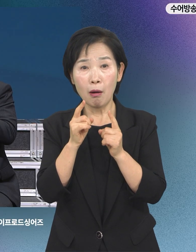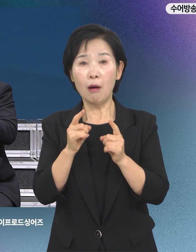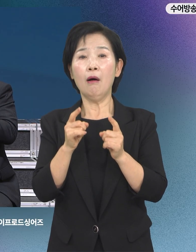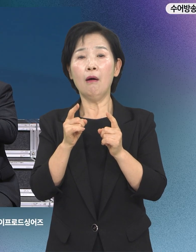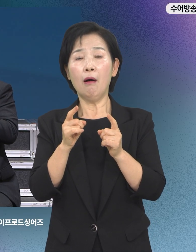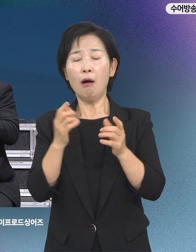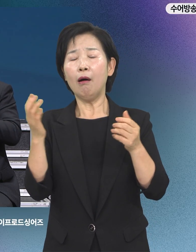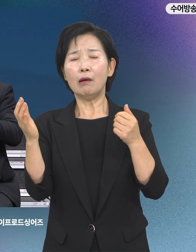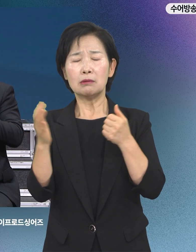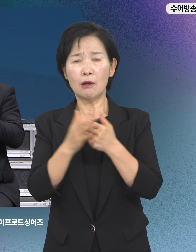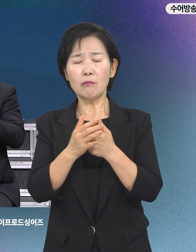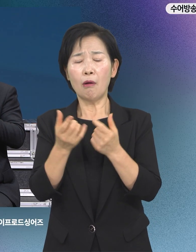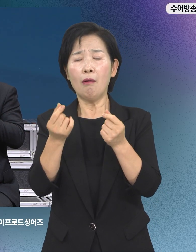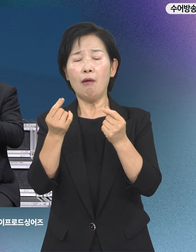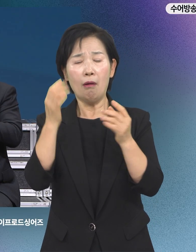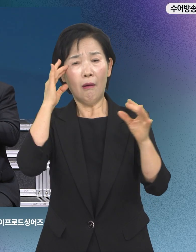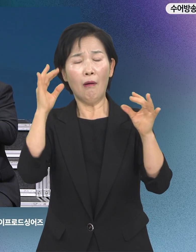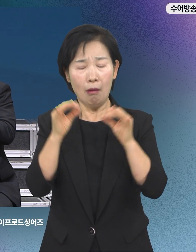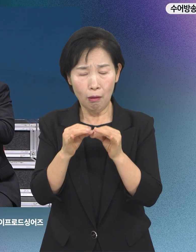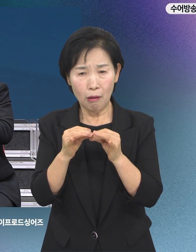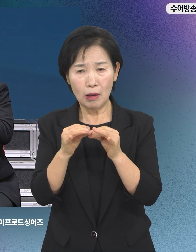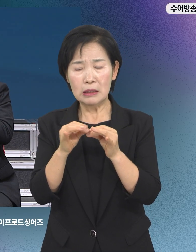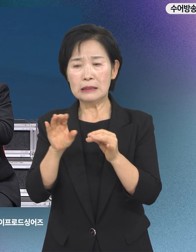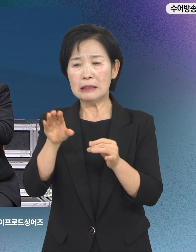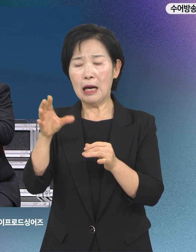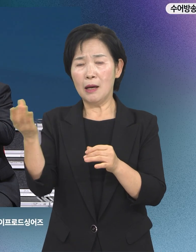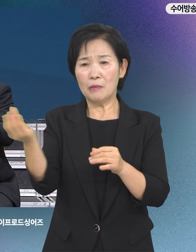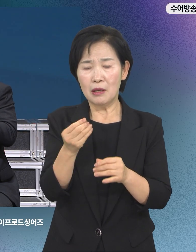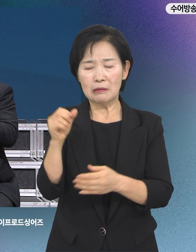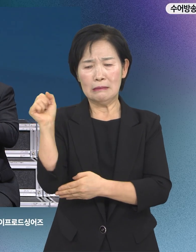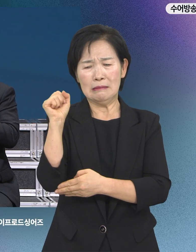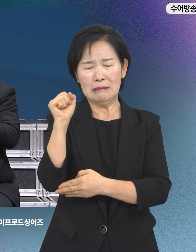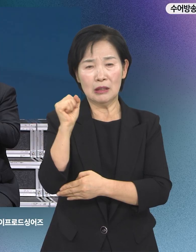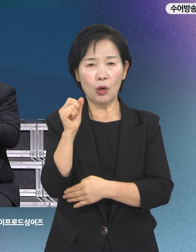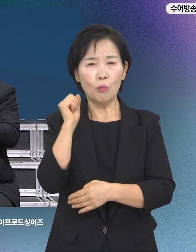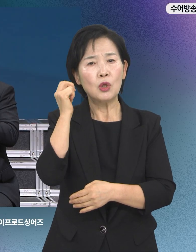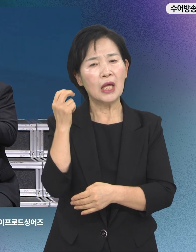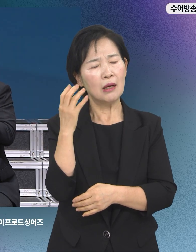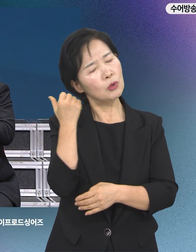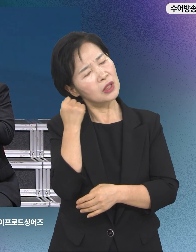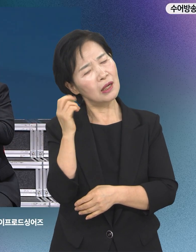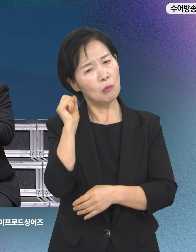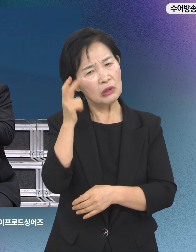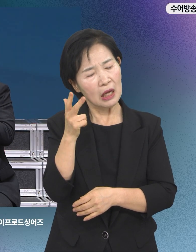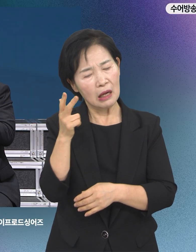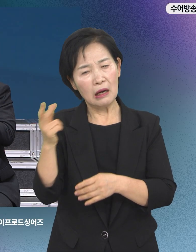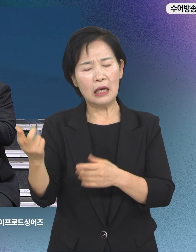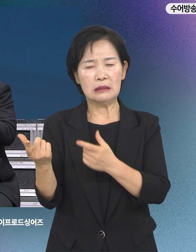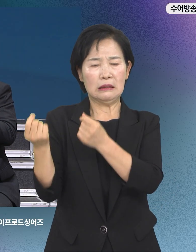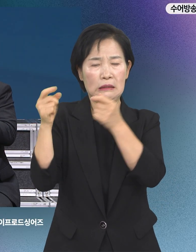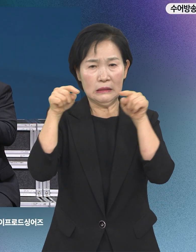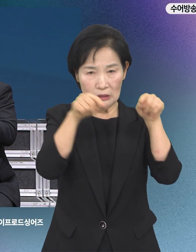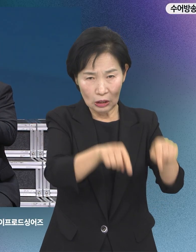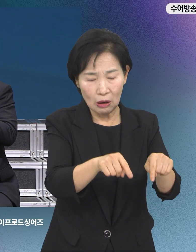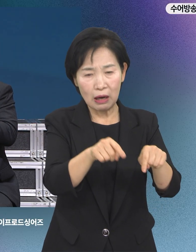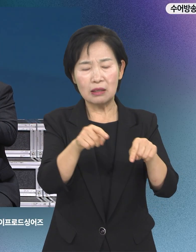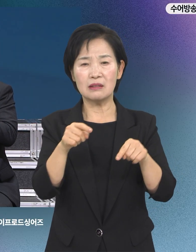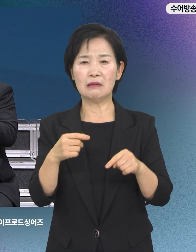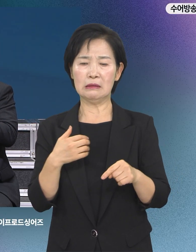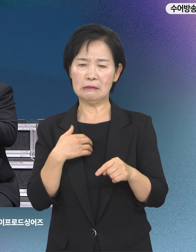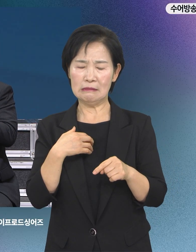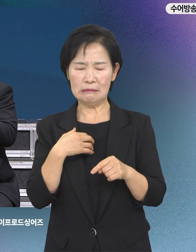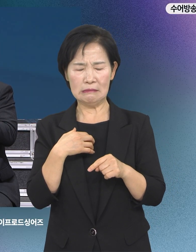쓰고 렌트카를 몰아 경남 창원의 한 모텔에 들어갔습니다. 그리고 저는 넥타이를